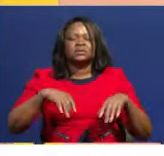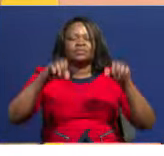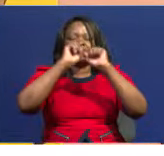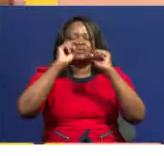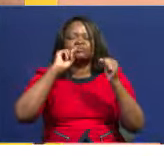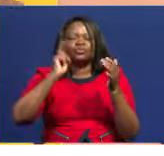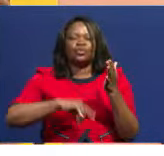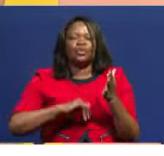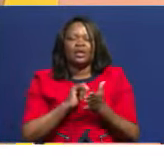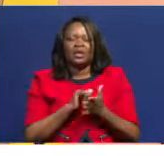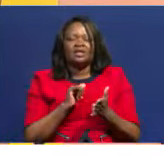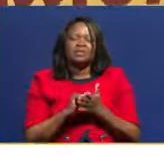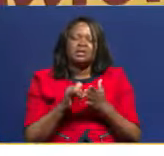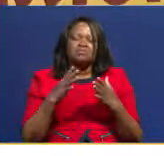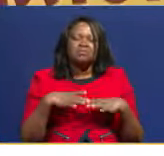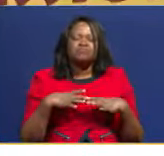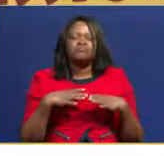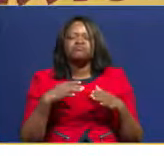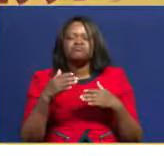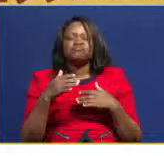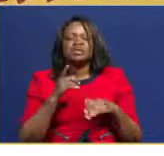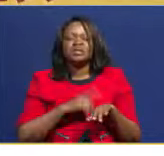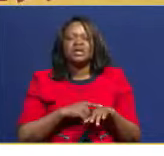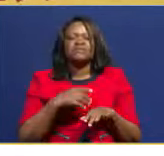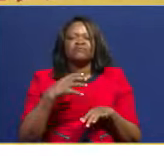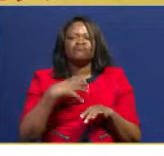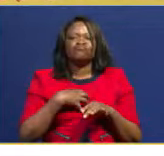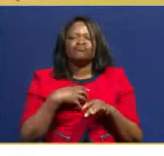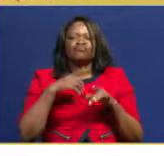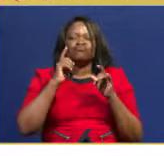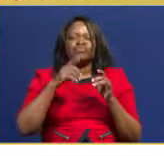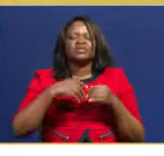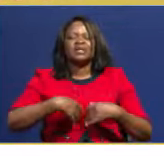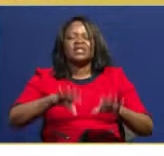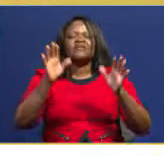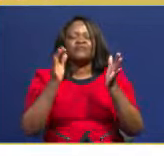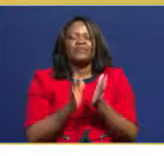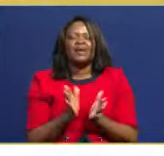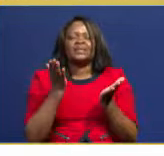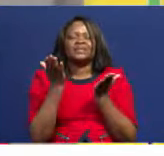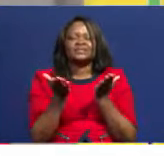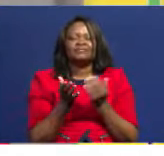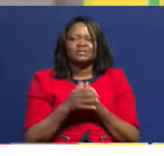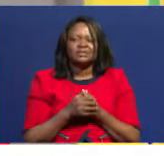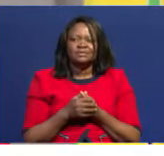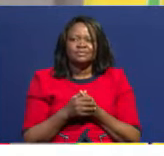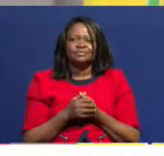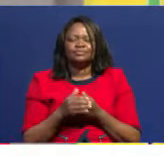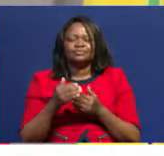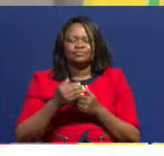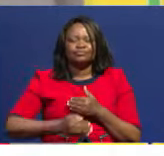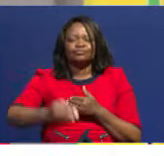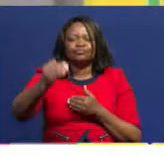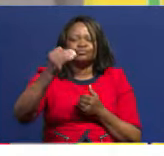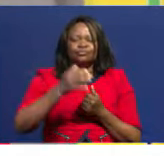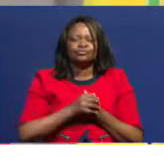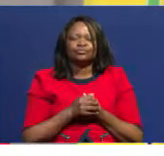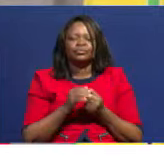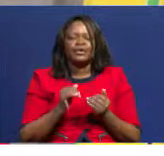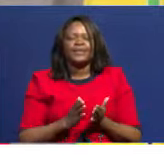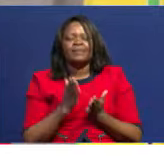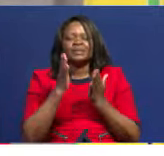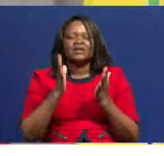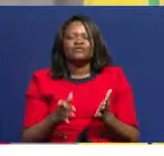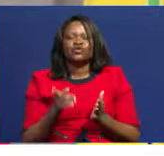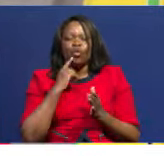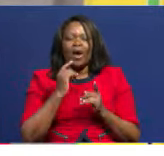wale waliotimiza umri wa kustaafu watahitajika kuondoka katika utumishi wa umma. Henceforth, public